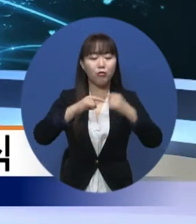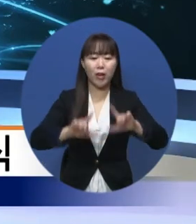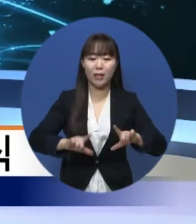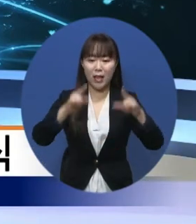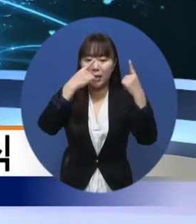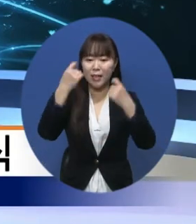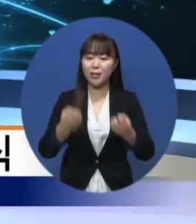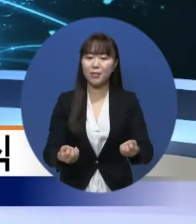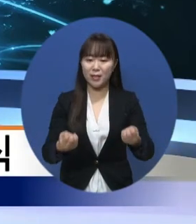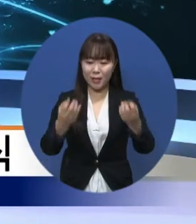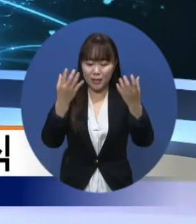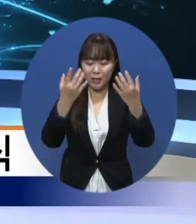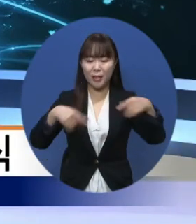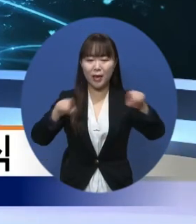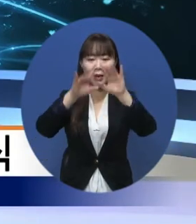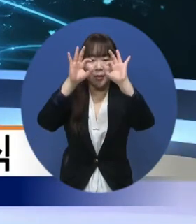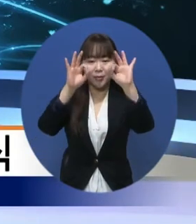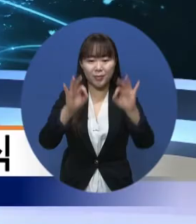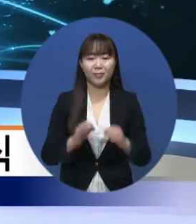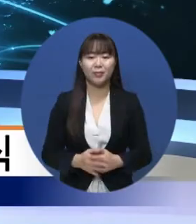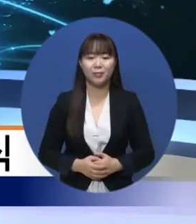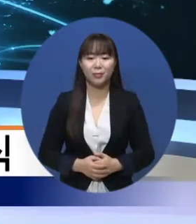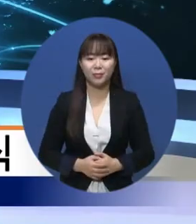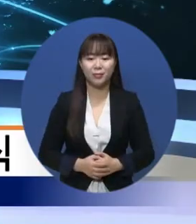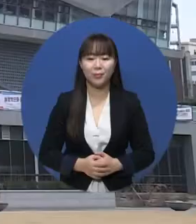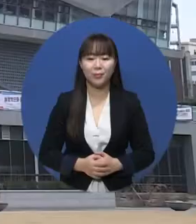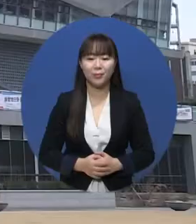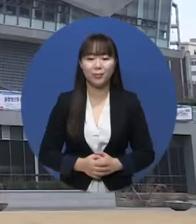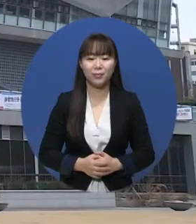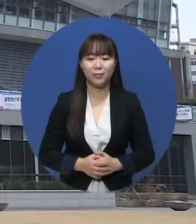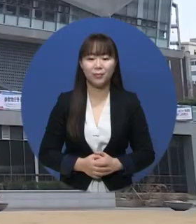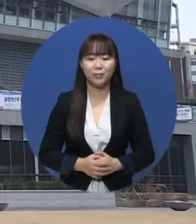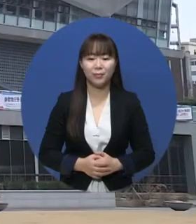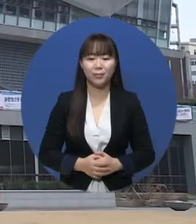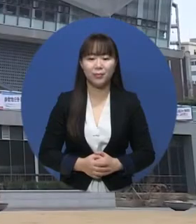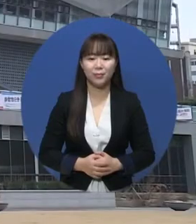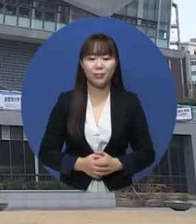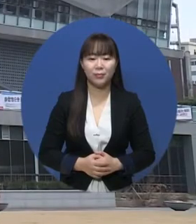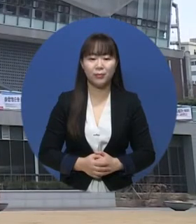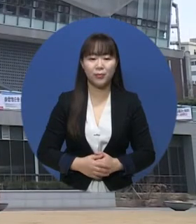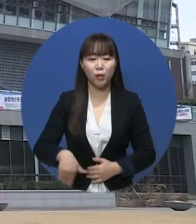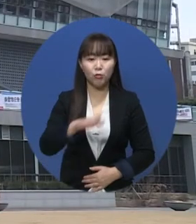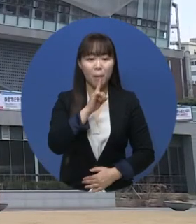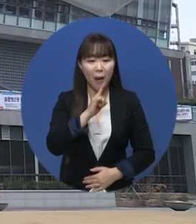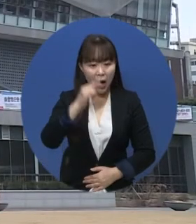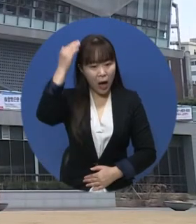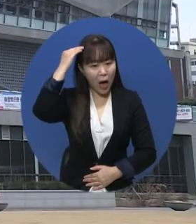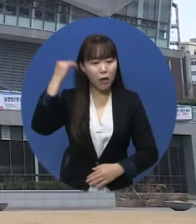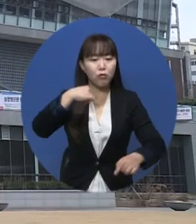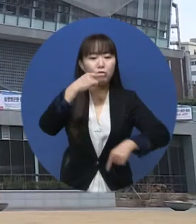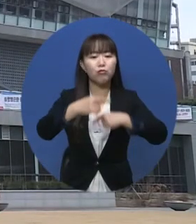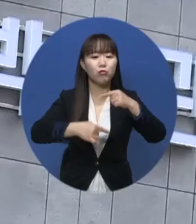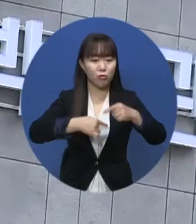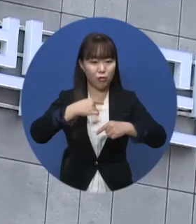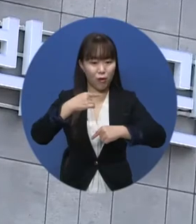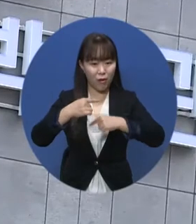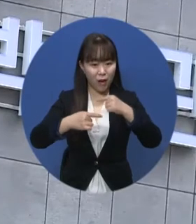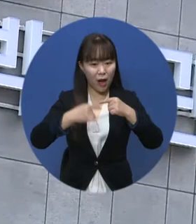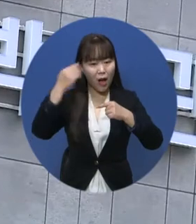날 기념식 현장에 박성용 기자가 다녀왔습니다. 우리말 한국수어의 물결이